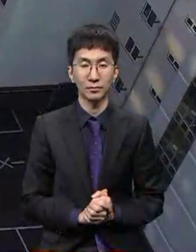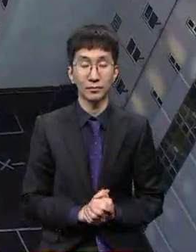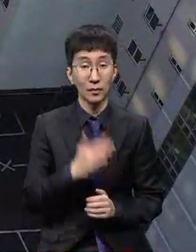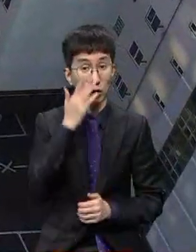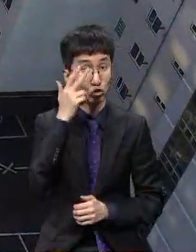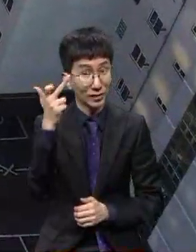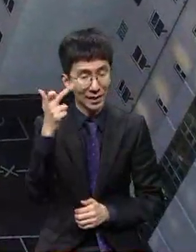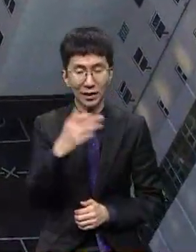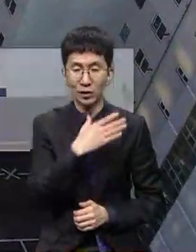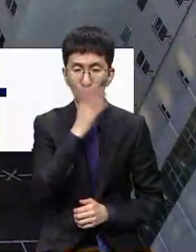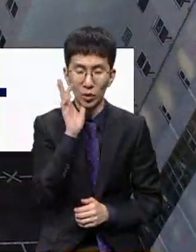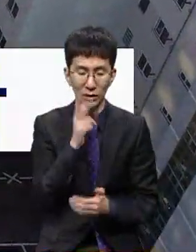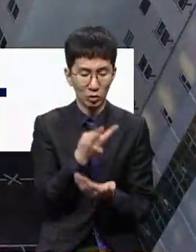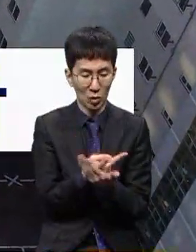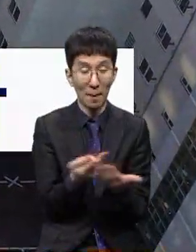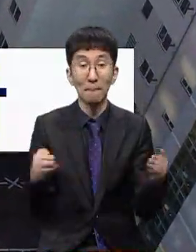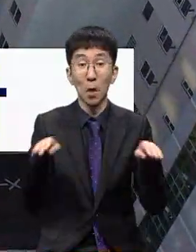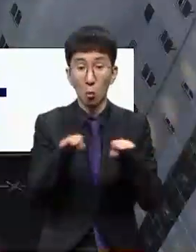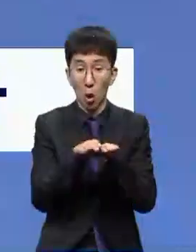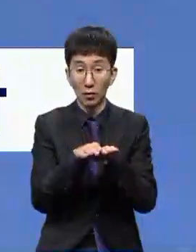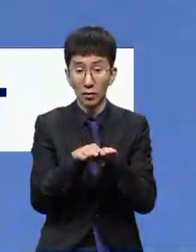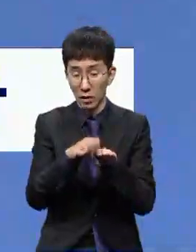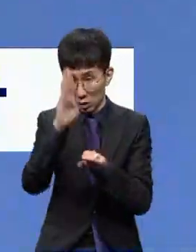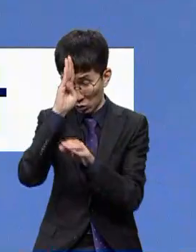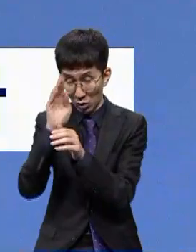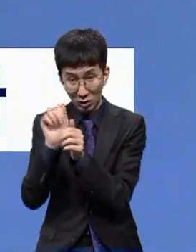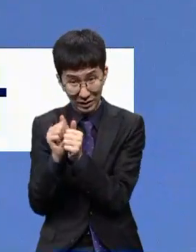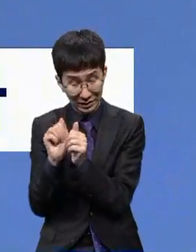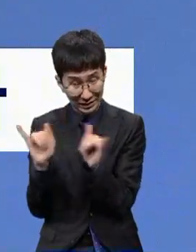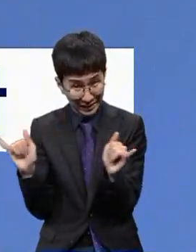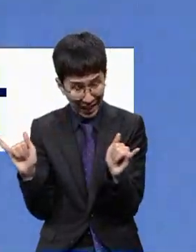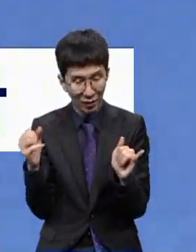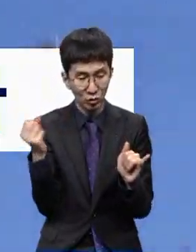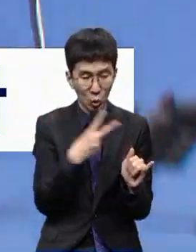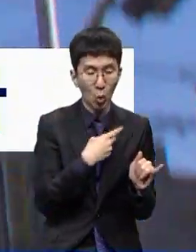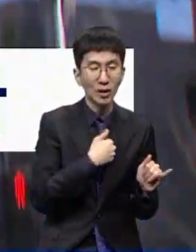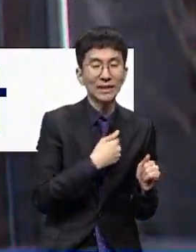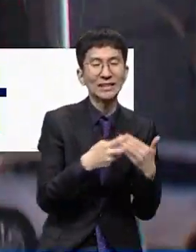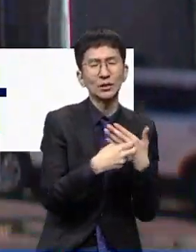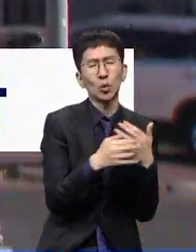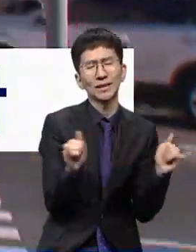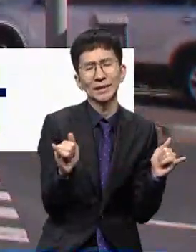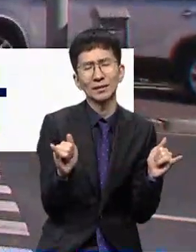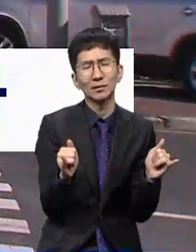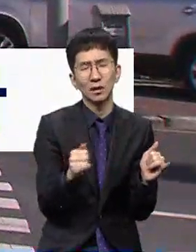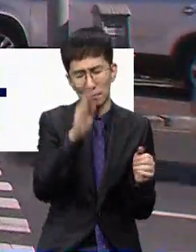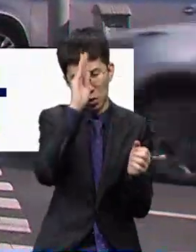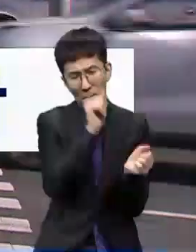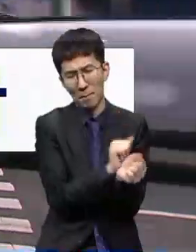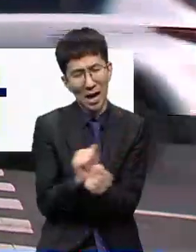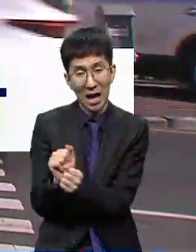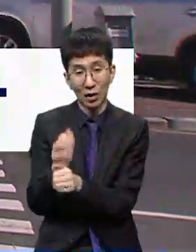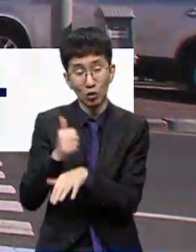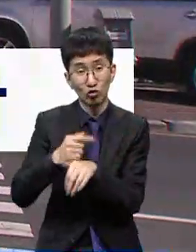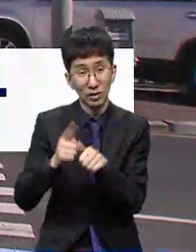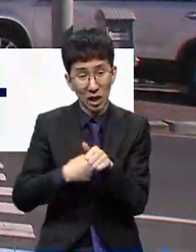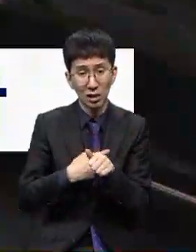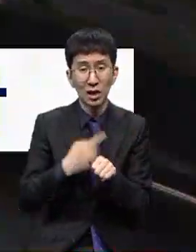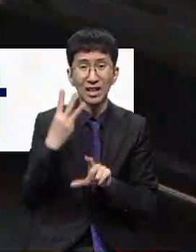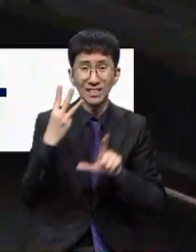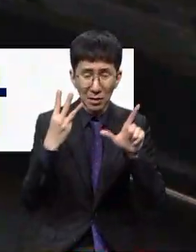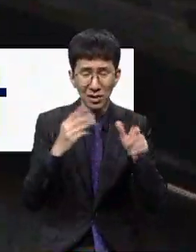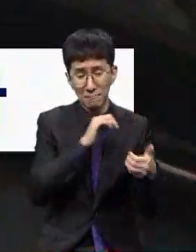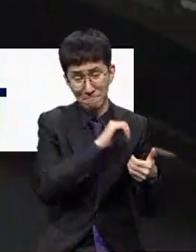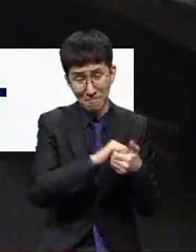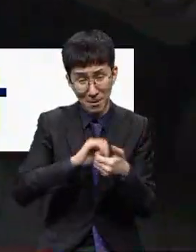울산의 이 요양병원은 환자와 의료진이 집단 감염돼 지난 5일 동일 집단 격리된 뒤 사흘에 한 번씩 전수검사를